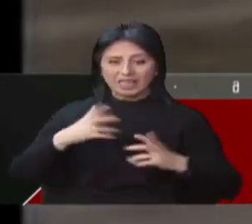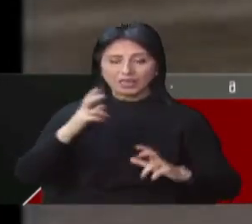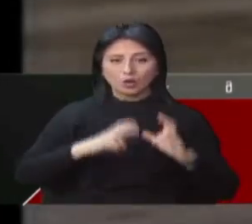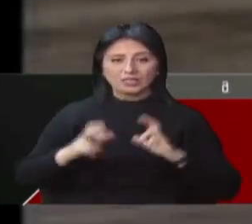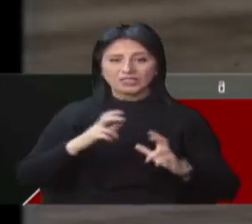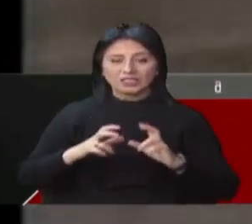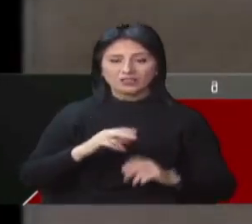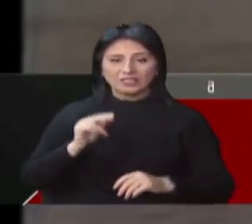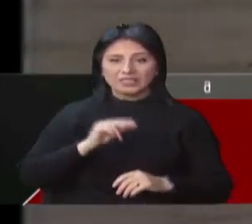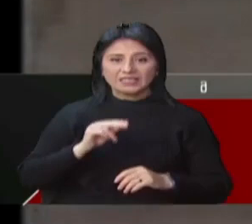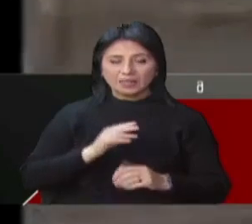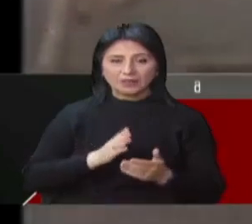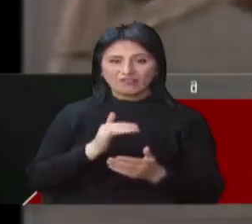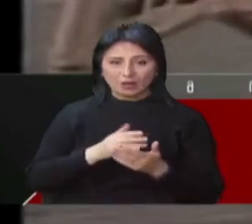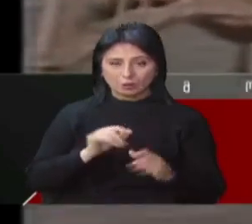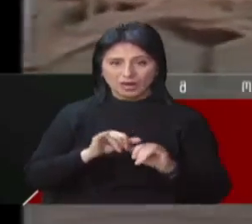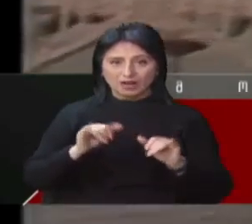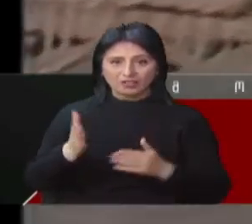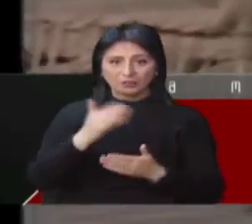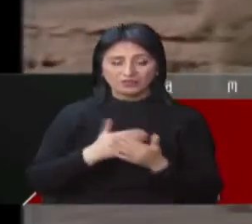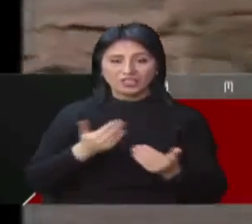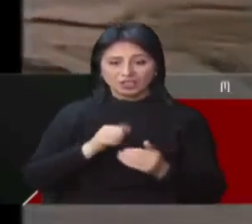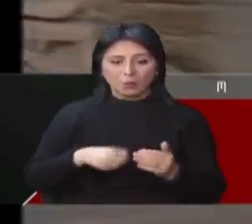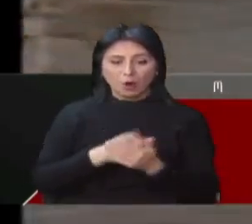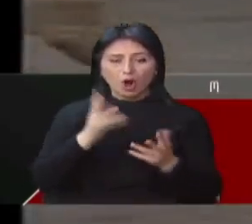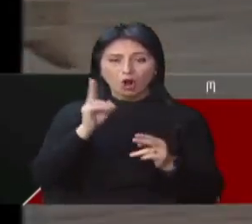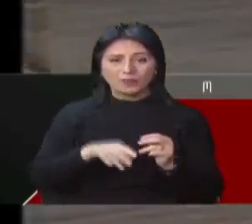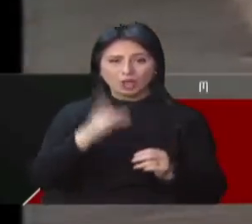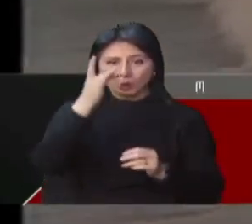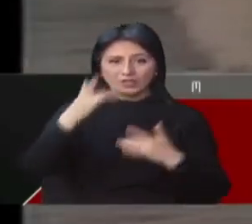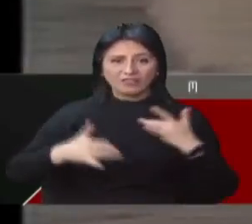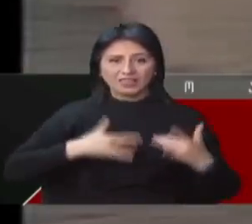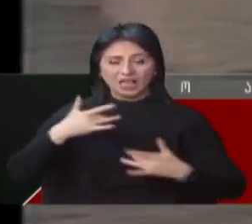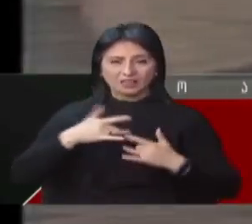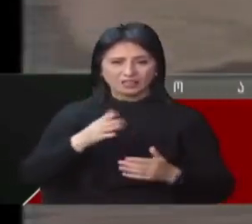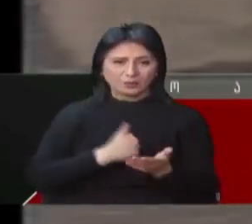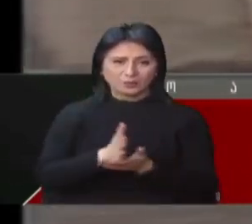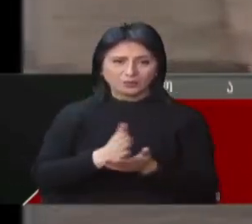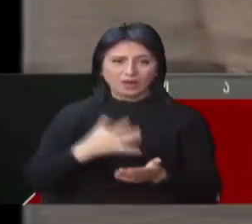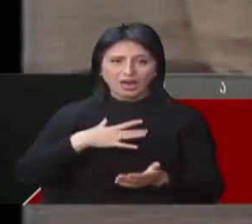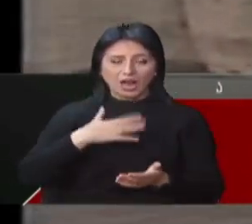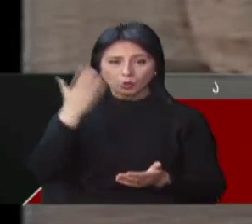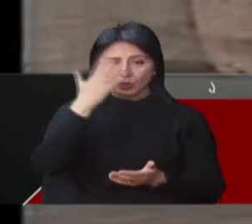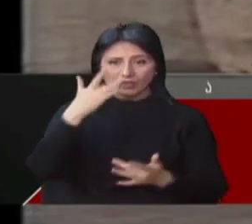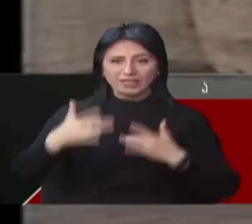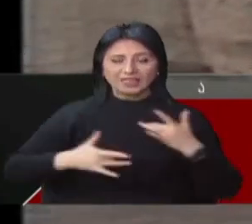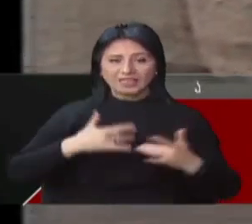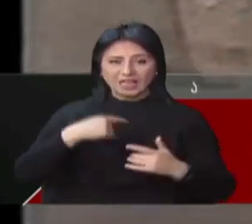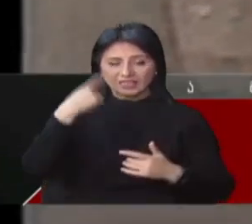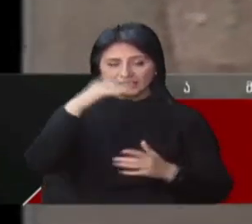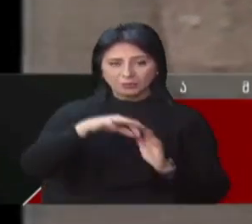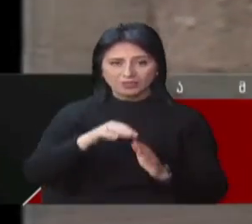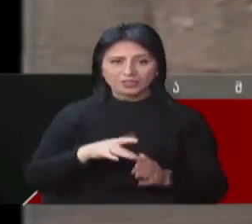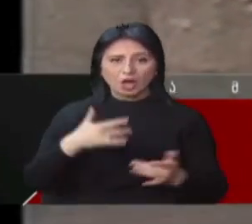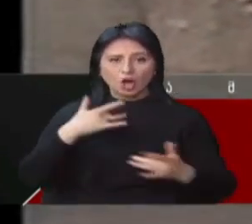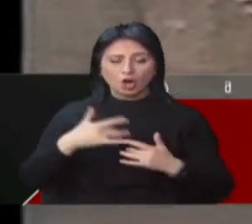ინსტიტუტის სამსახიობო ფაკულტეტის დამთავრების შემდეგ სიცოცხლის ბოლომდე იყო რუსთაველის თეატრის მსახიობი. ქართული კინოსა და თეატრის გამორჩეულ სახეში შესრულებული აქვს